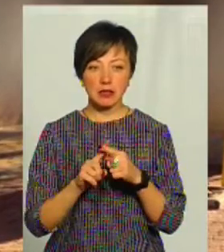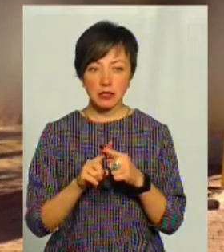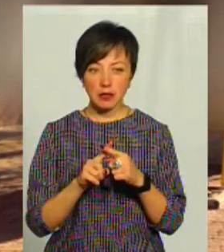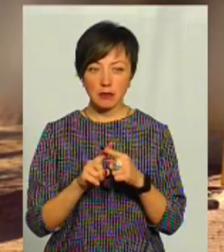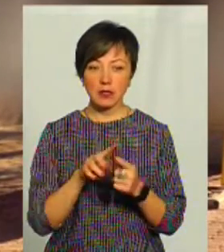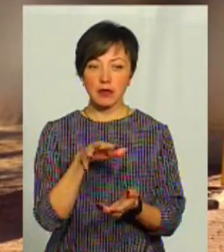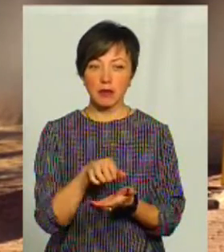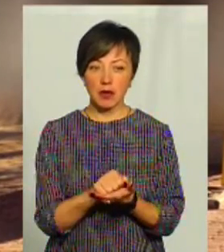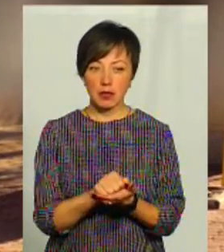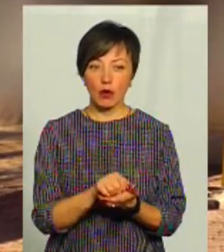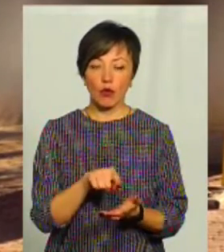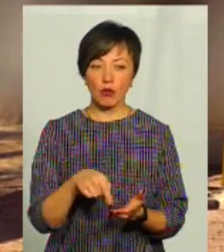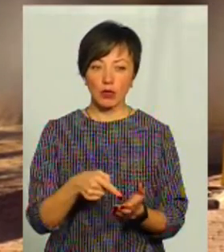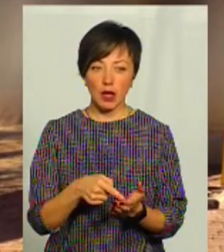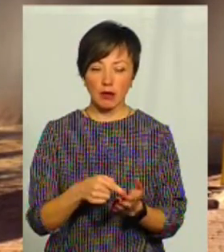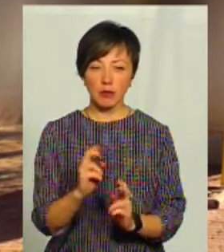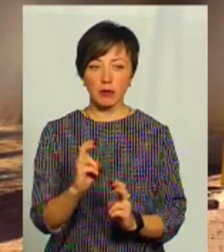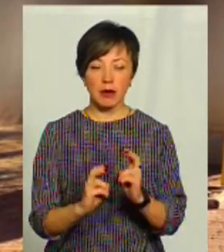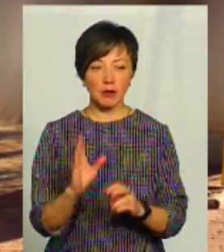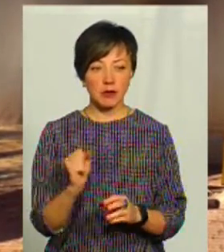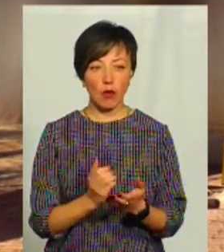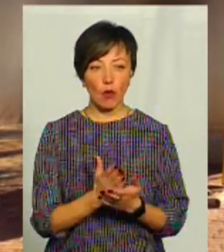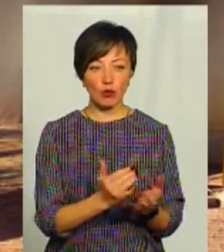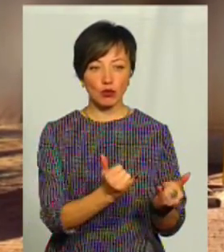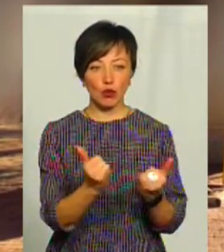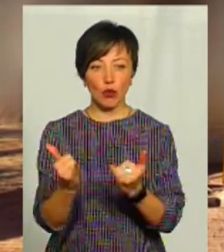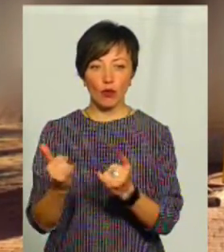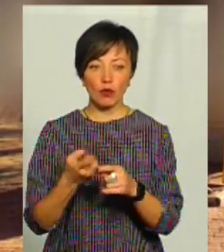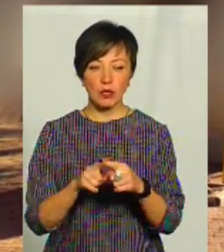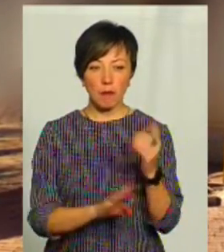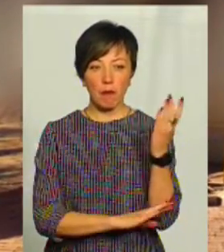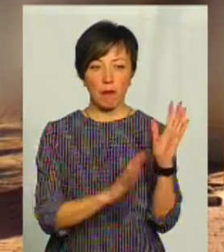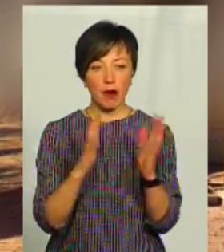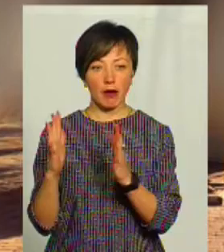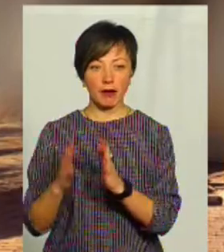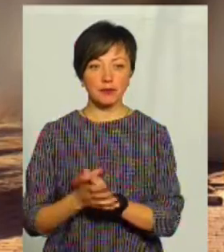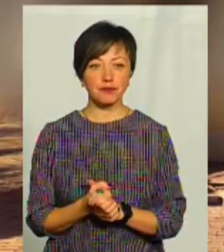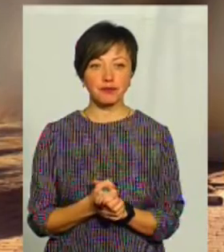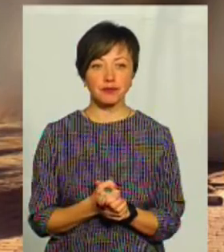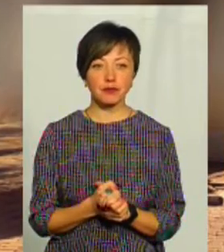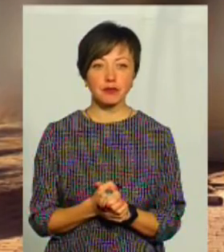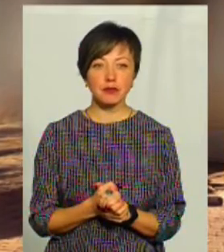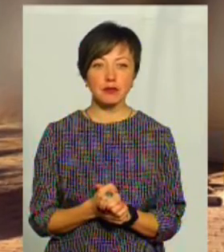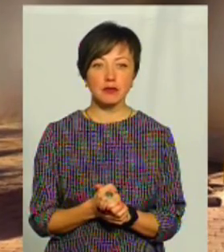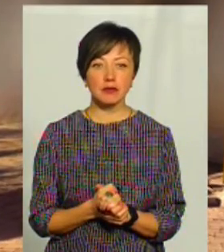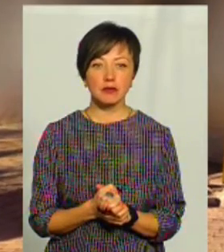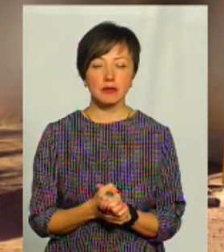опікуються комунальні підприємства, які обслуговують дані парки, являються балансоутримувачами